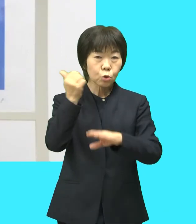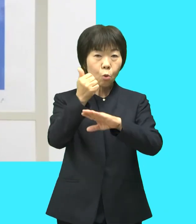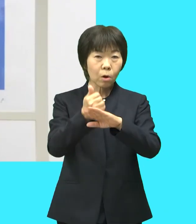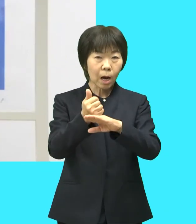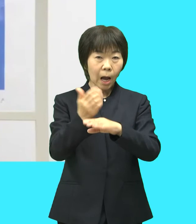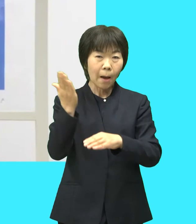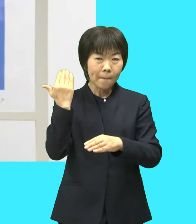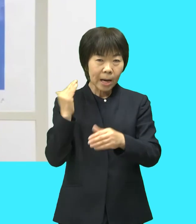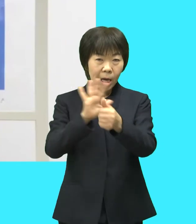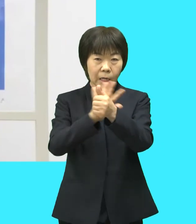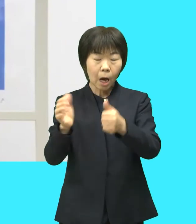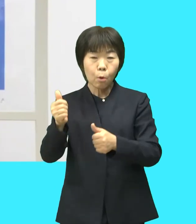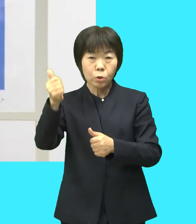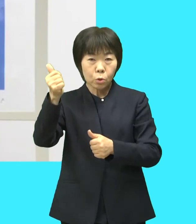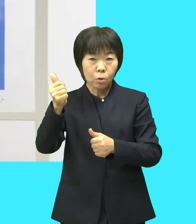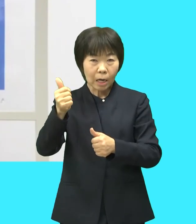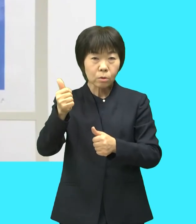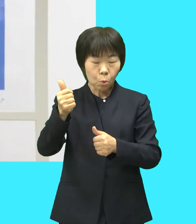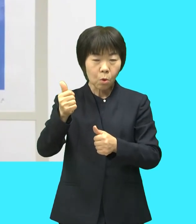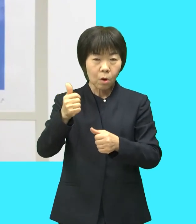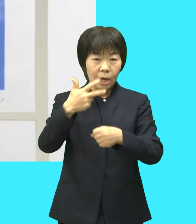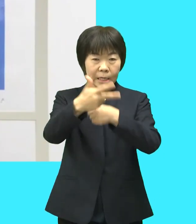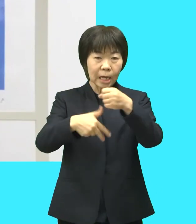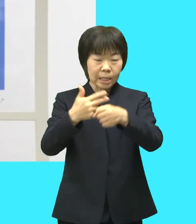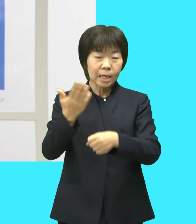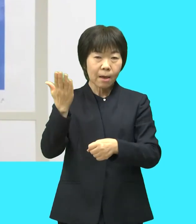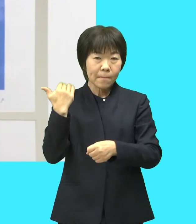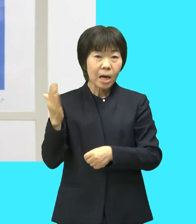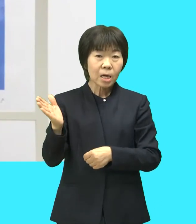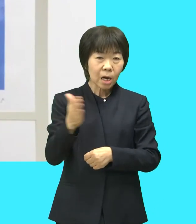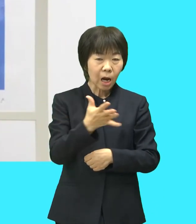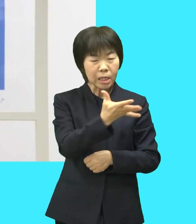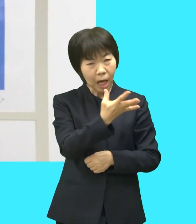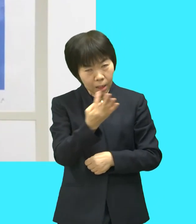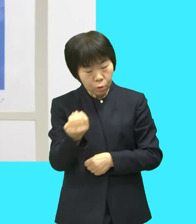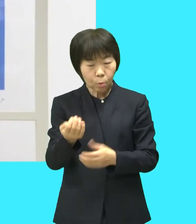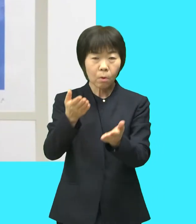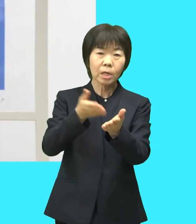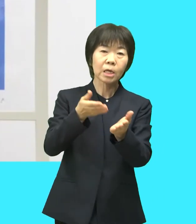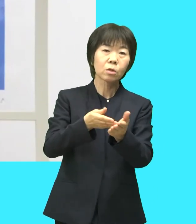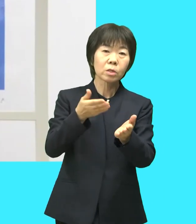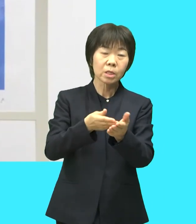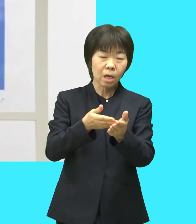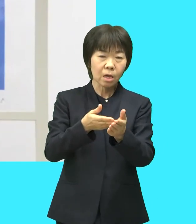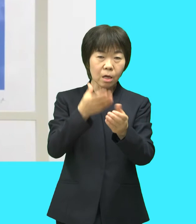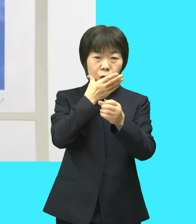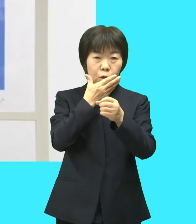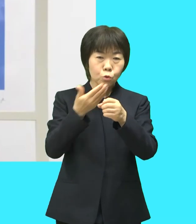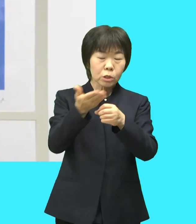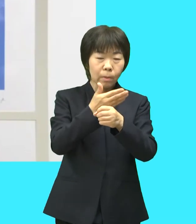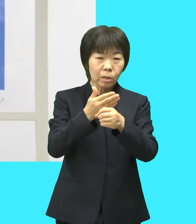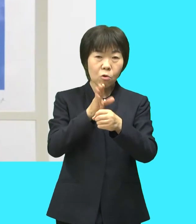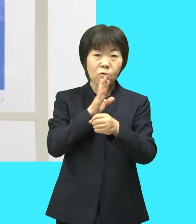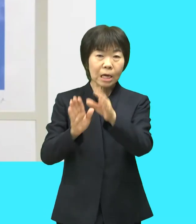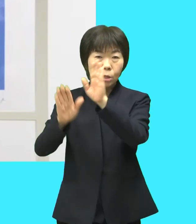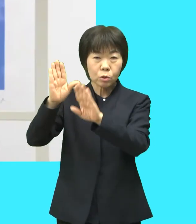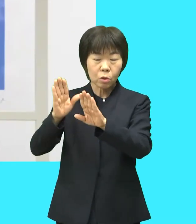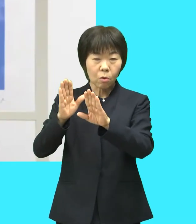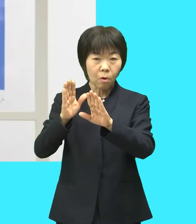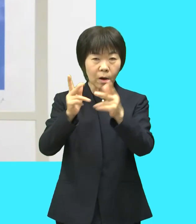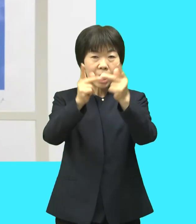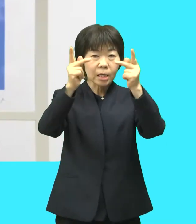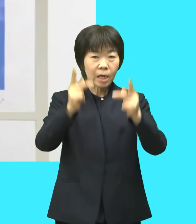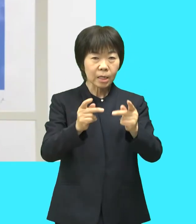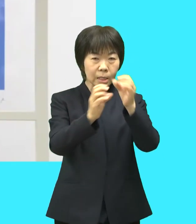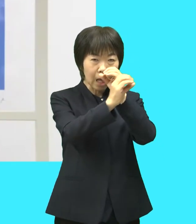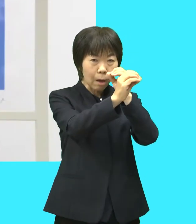官であった7年余り前から幾度もお話をして、福島の現状、課題、展望